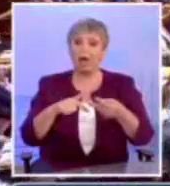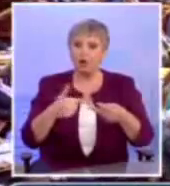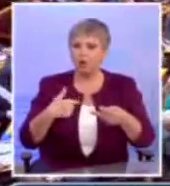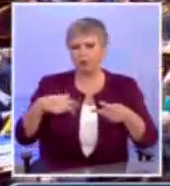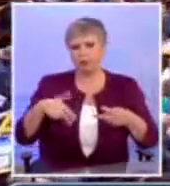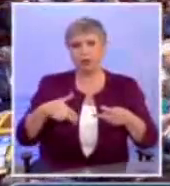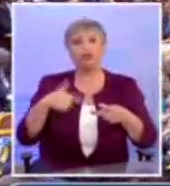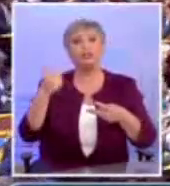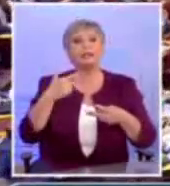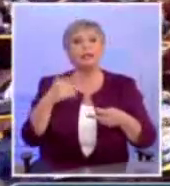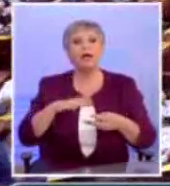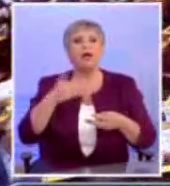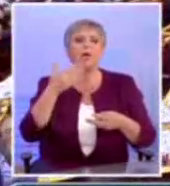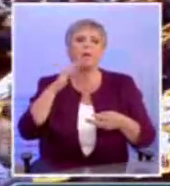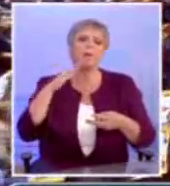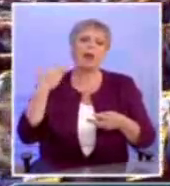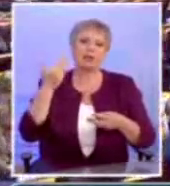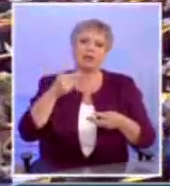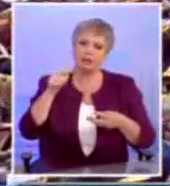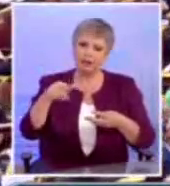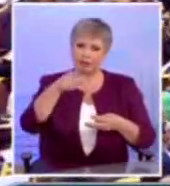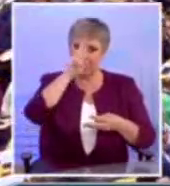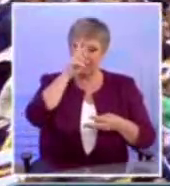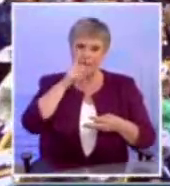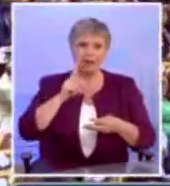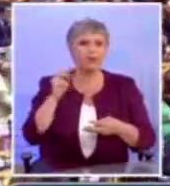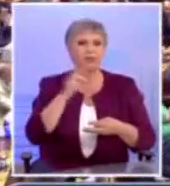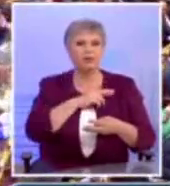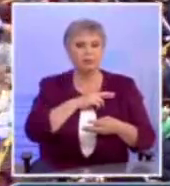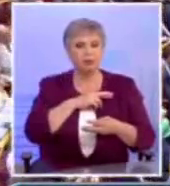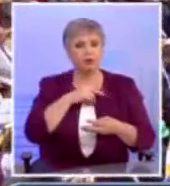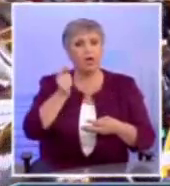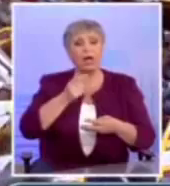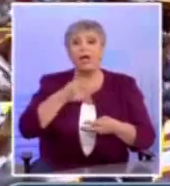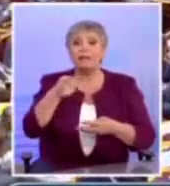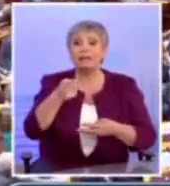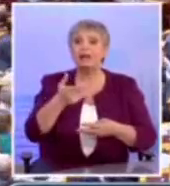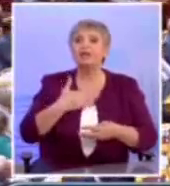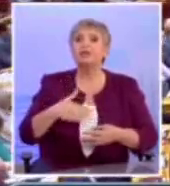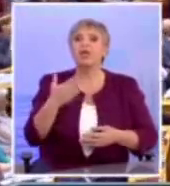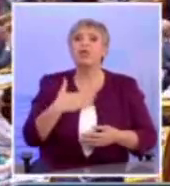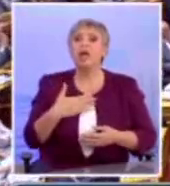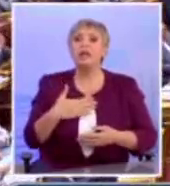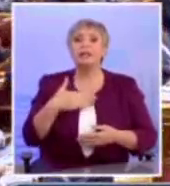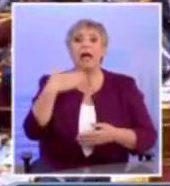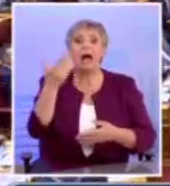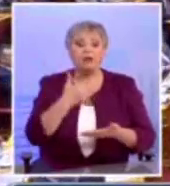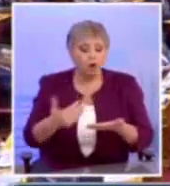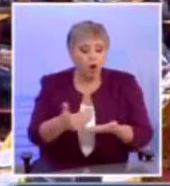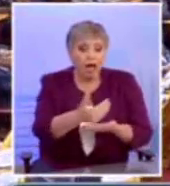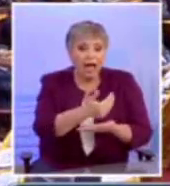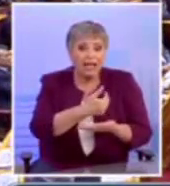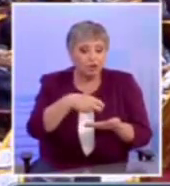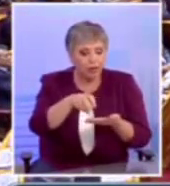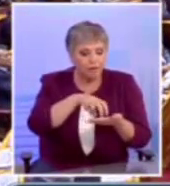της λέω εγώ ότι δεν θέλουν οι θεσμοί να έχουμε καθόλου έσοδα που να μετράνε στο δημοσιονομικό κενό από αυτά